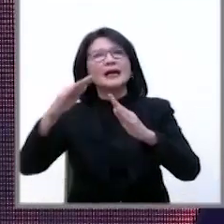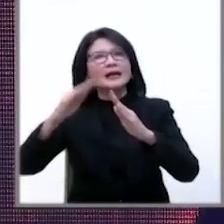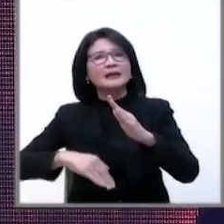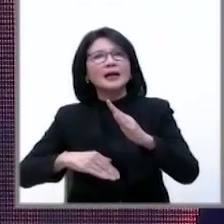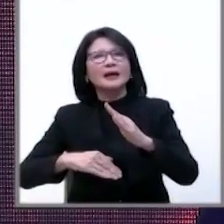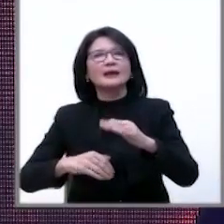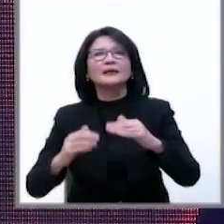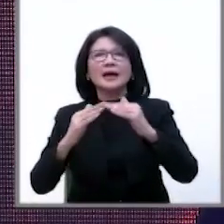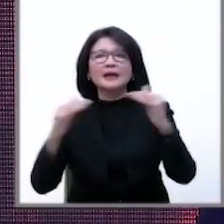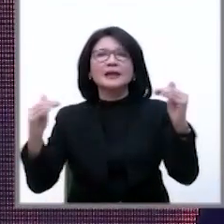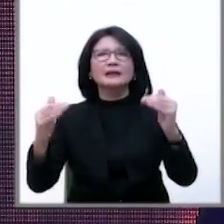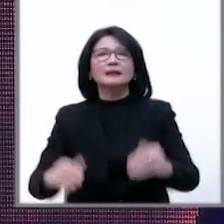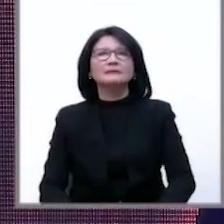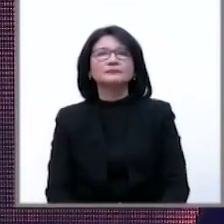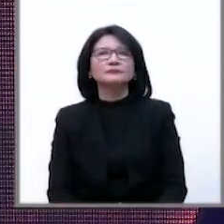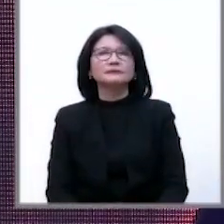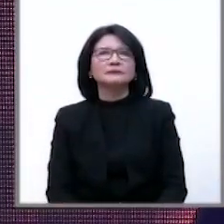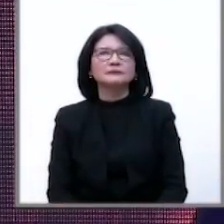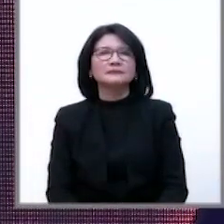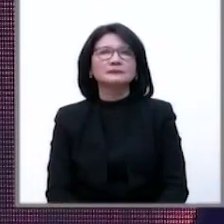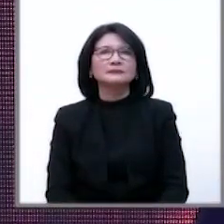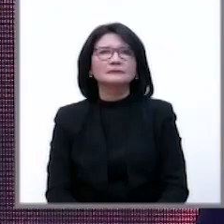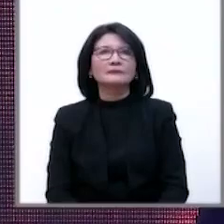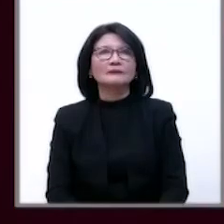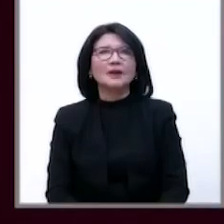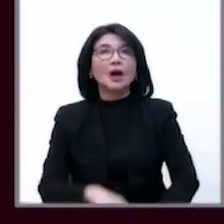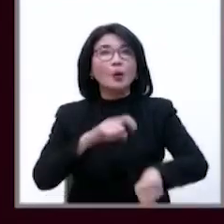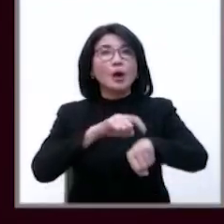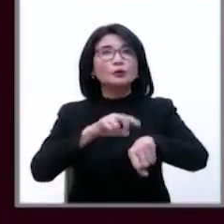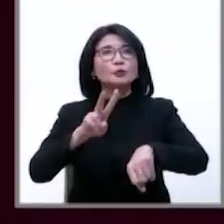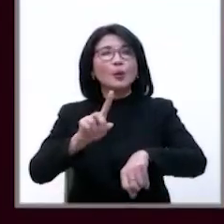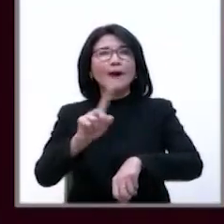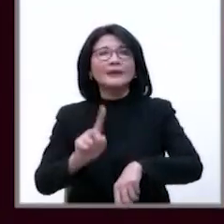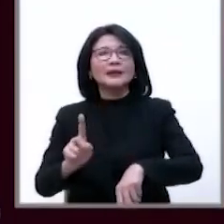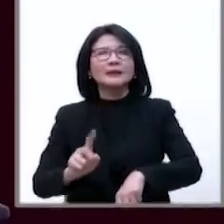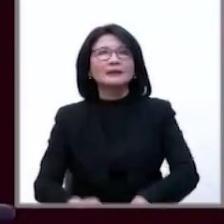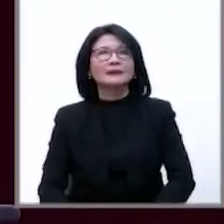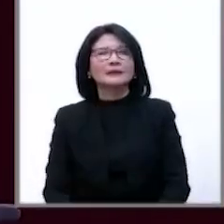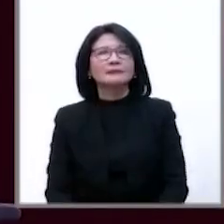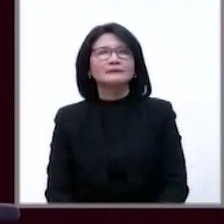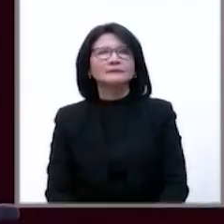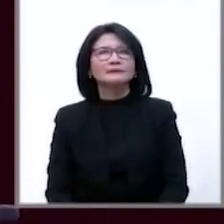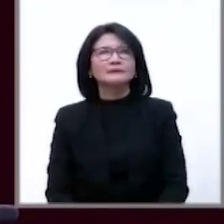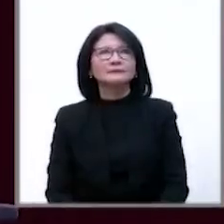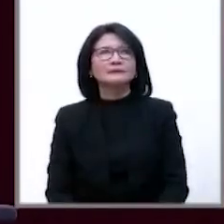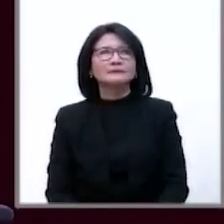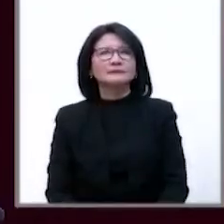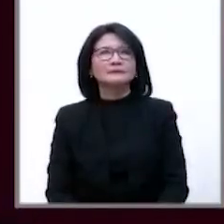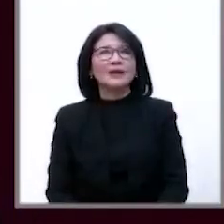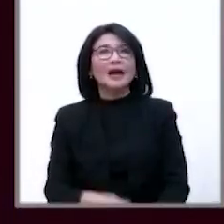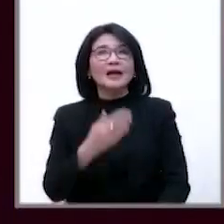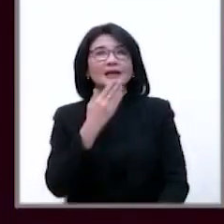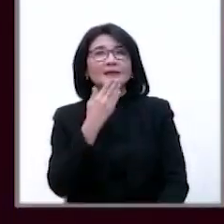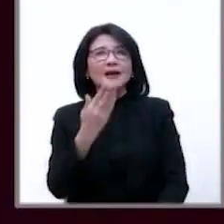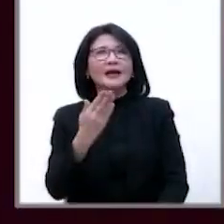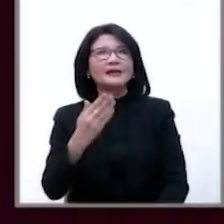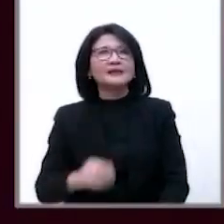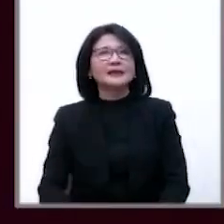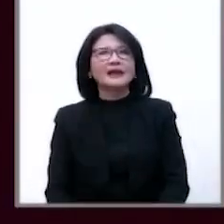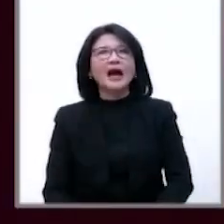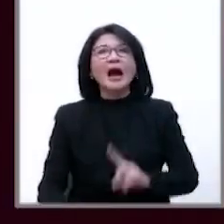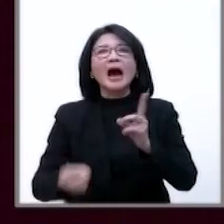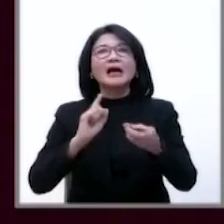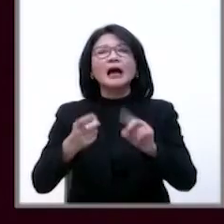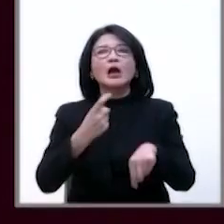berkeadilan waktu menjawab 2 menit Bapak dimulai saat Bapak berbicara silakan Baik terima kasih jika kita